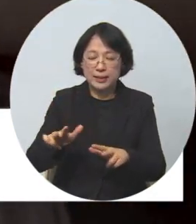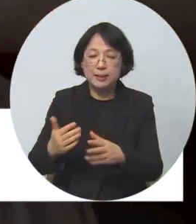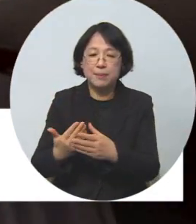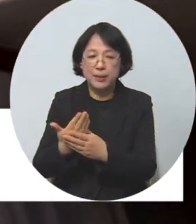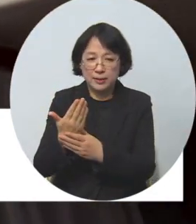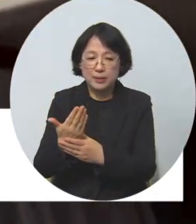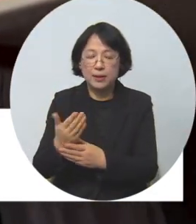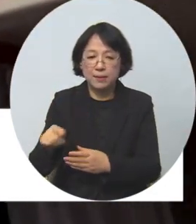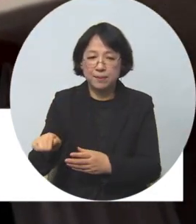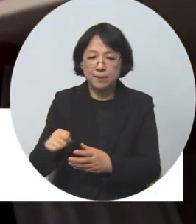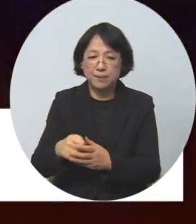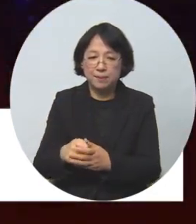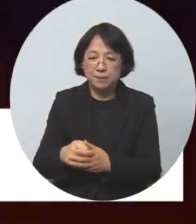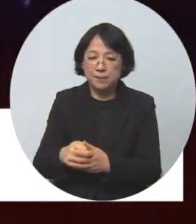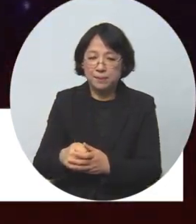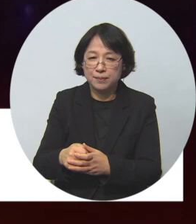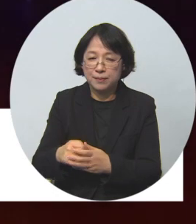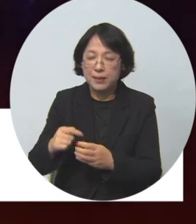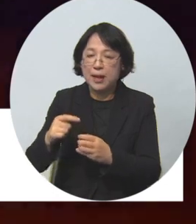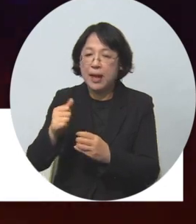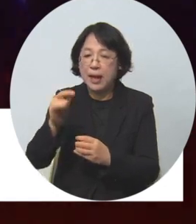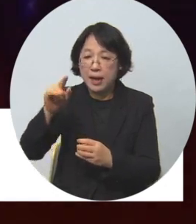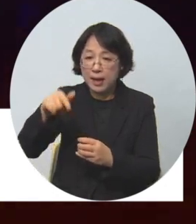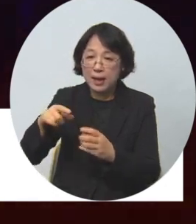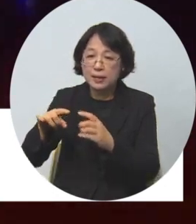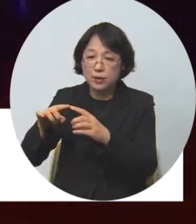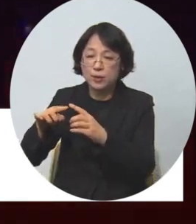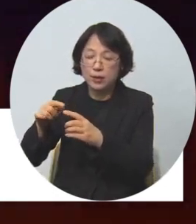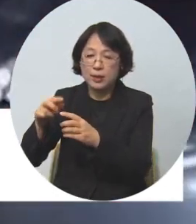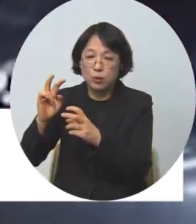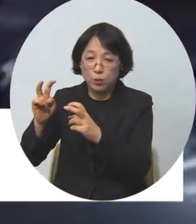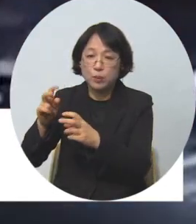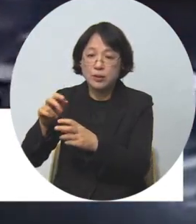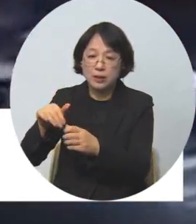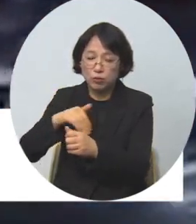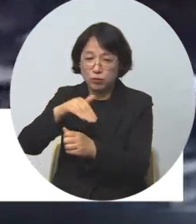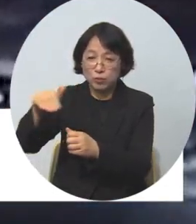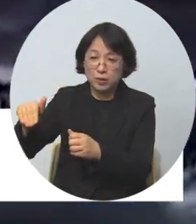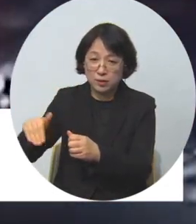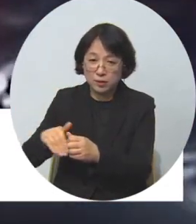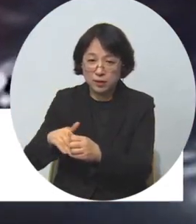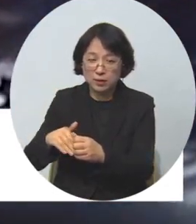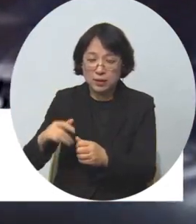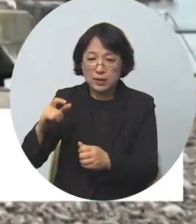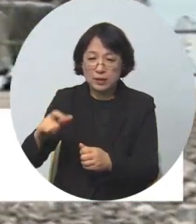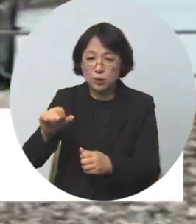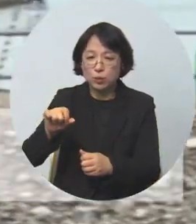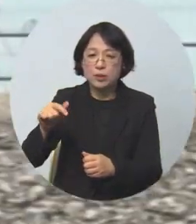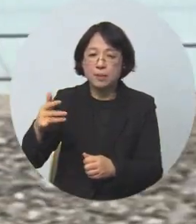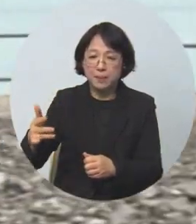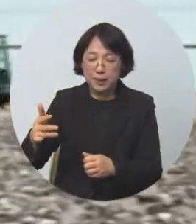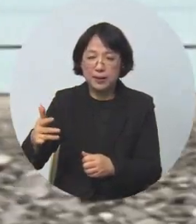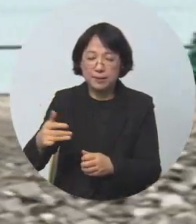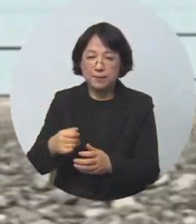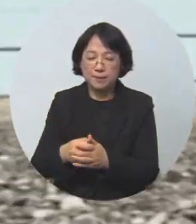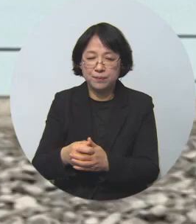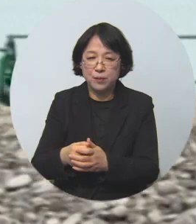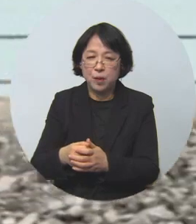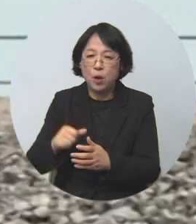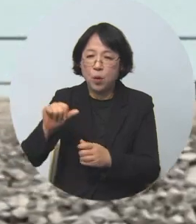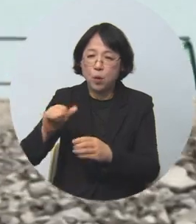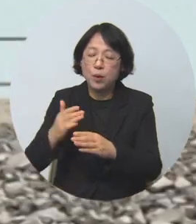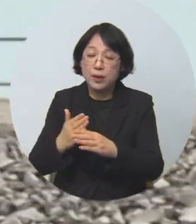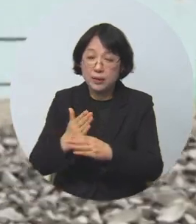후쿠시마 제 1원전 주변 지역에서도 최대진도 약이 기록됐습니다 진도 5 이상의 흔들림이